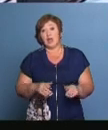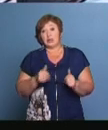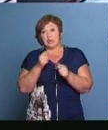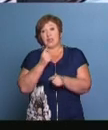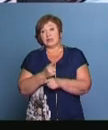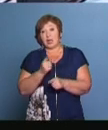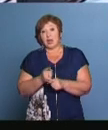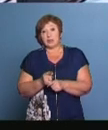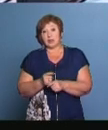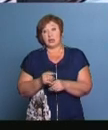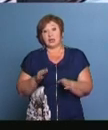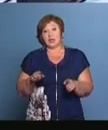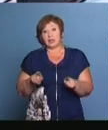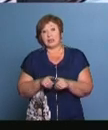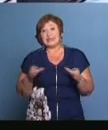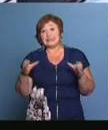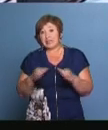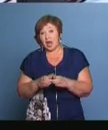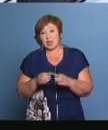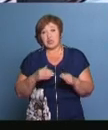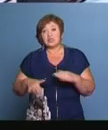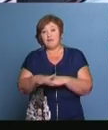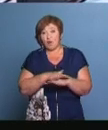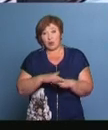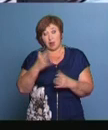рыбаков вышла именно эта стая бродячих собак. И в